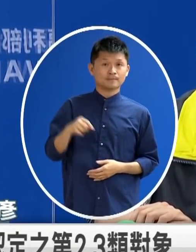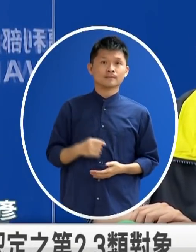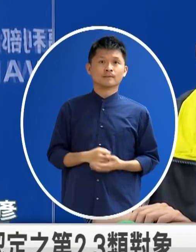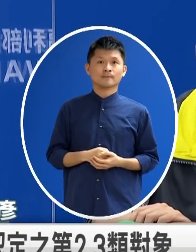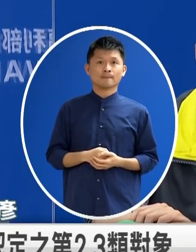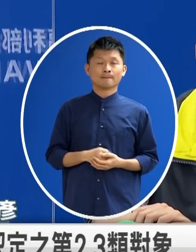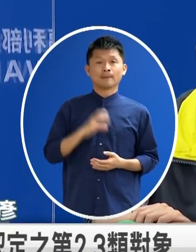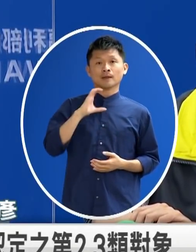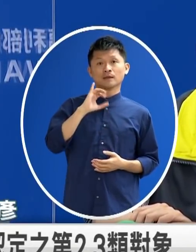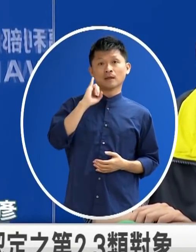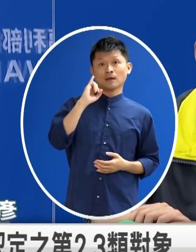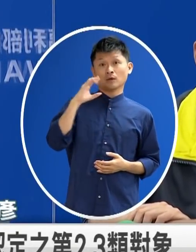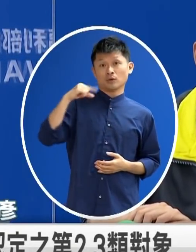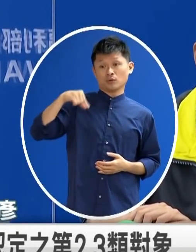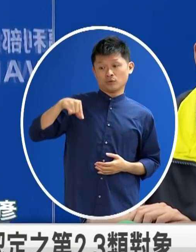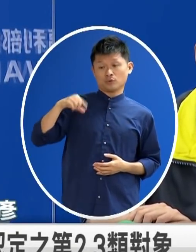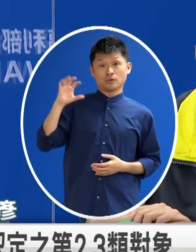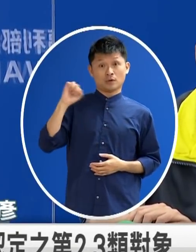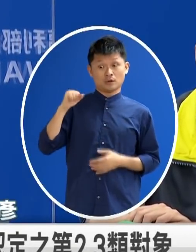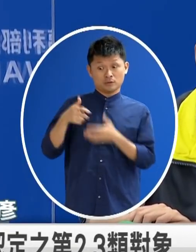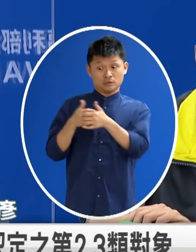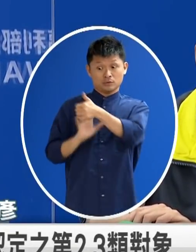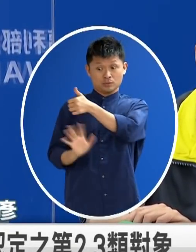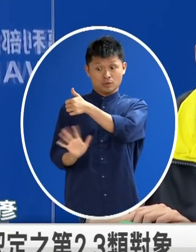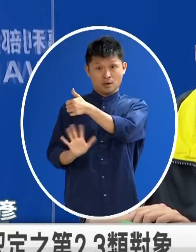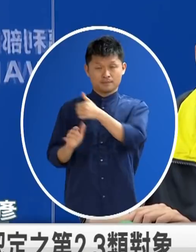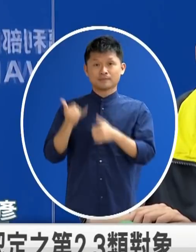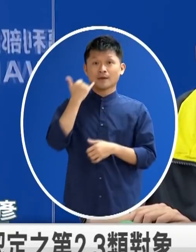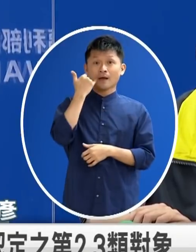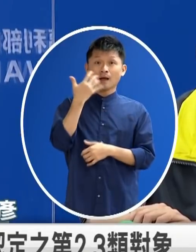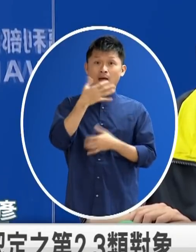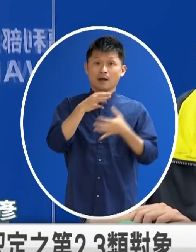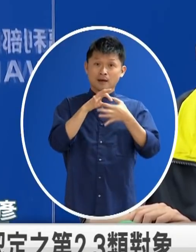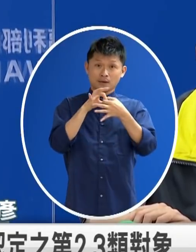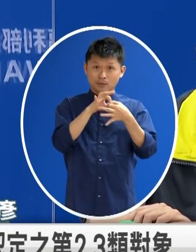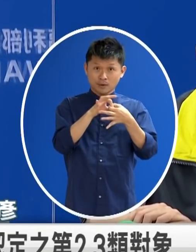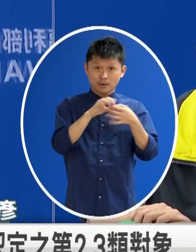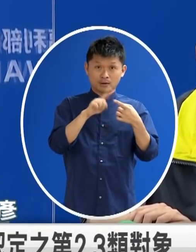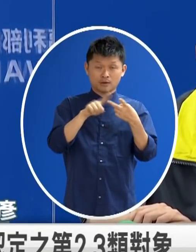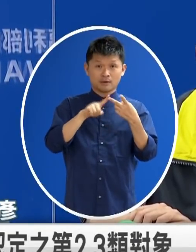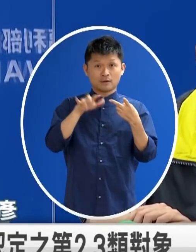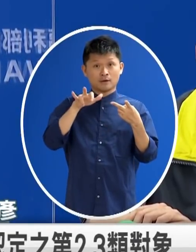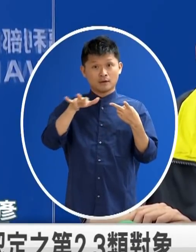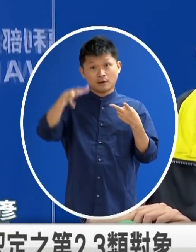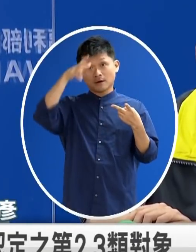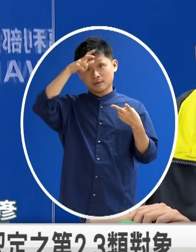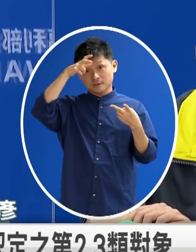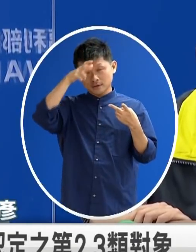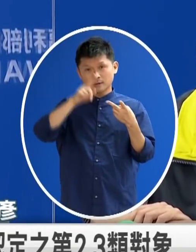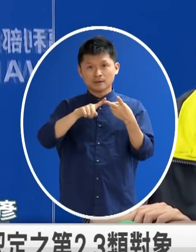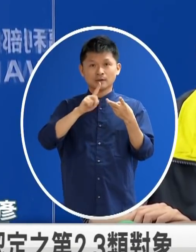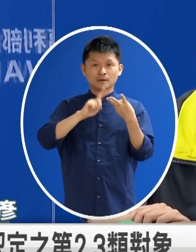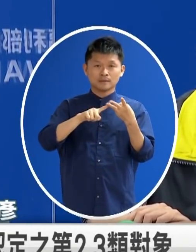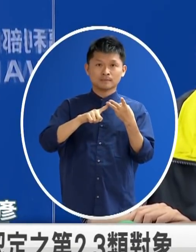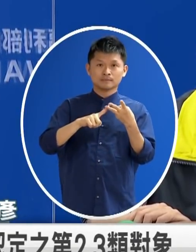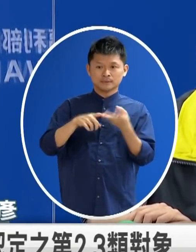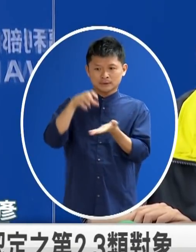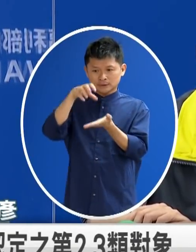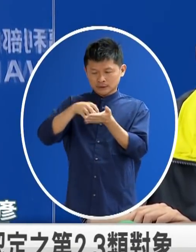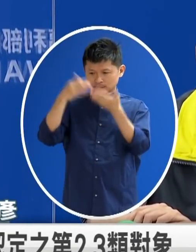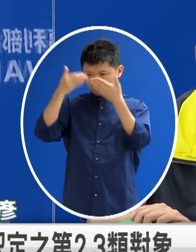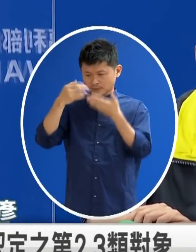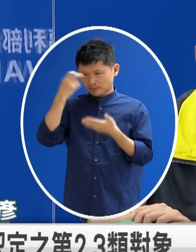括 CIQS 的团队，就是像海关航警证照查